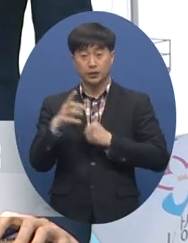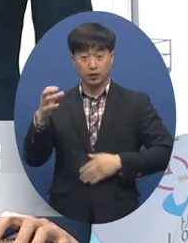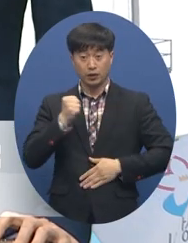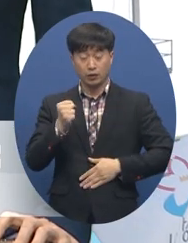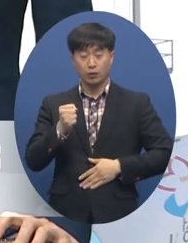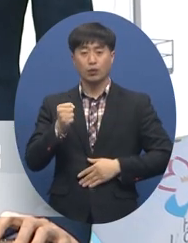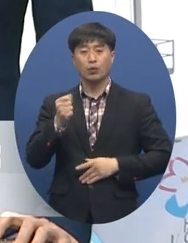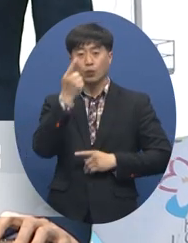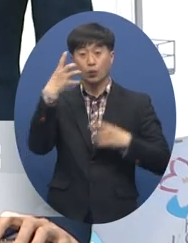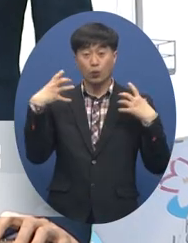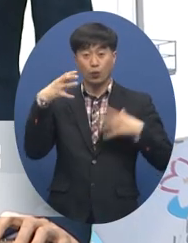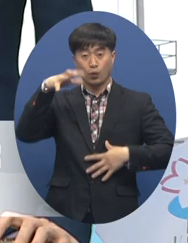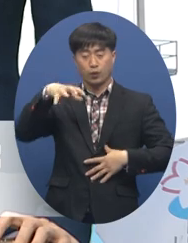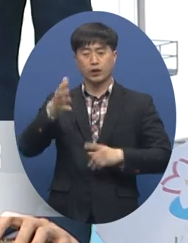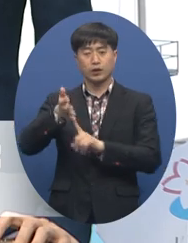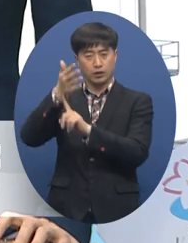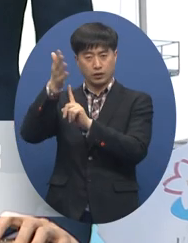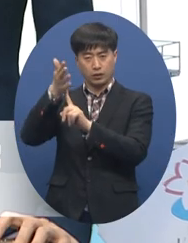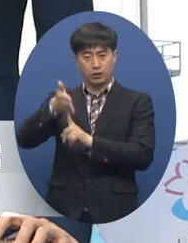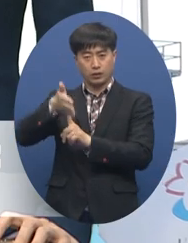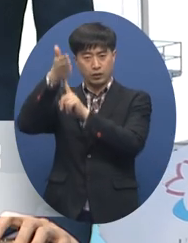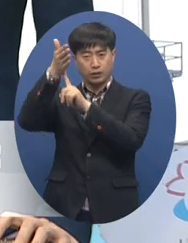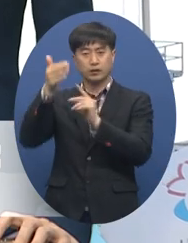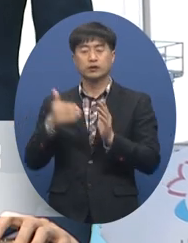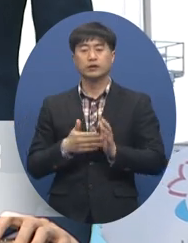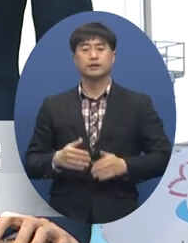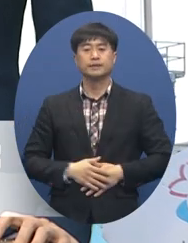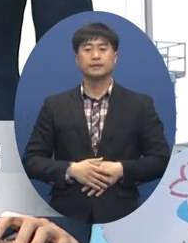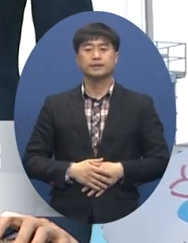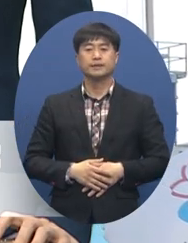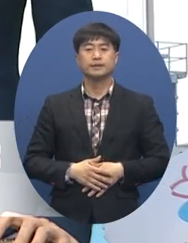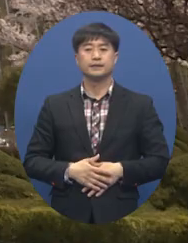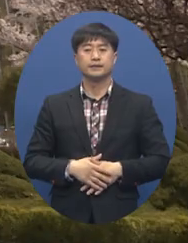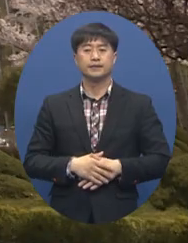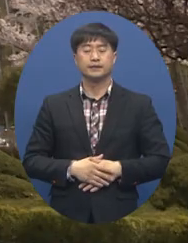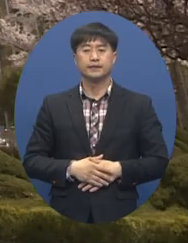3월호 길을 개 향했습니다 최창수 기자의 보도입니다